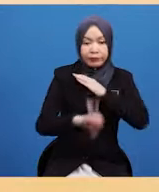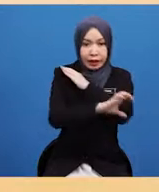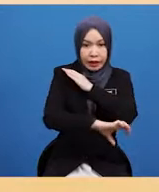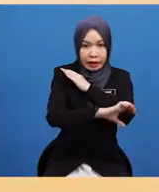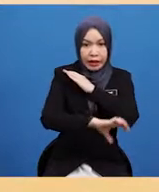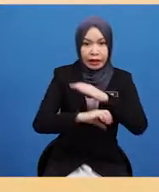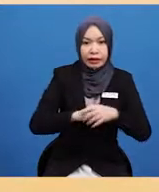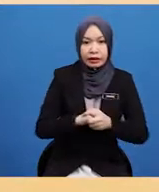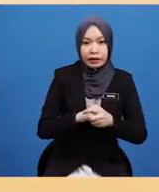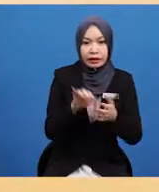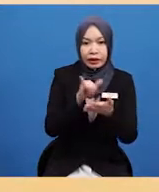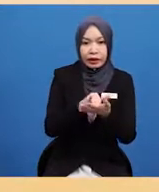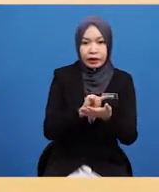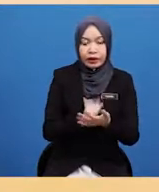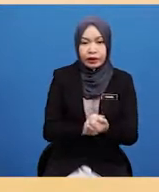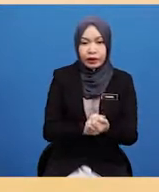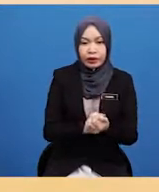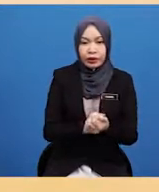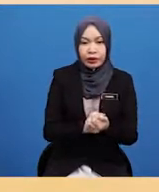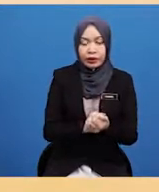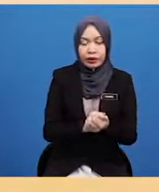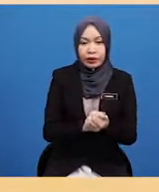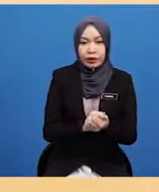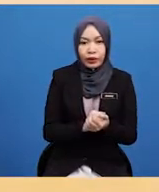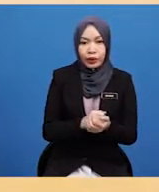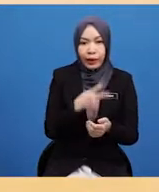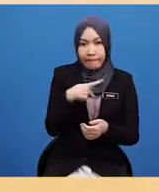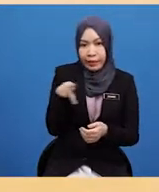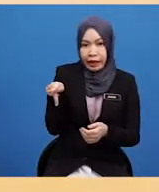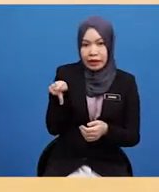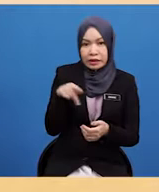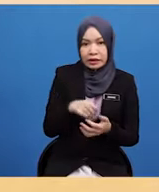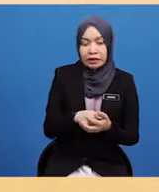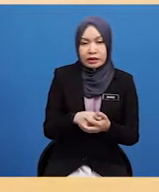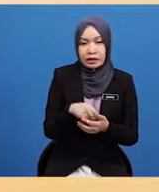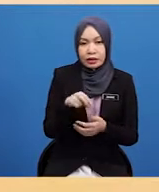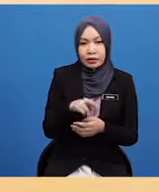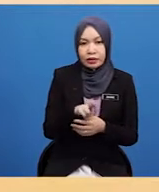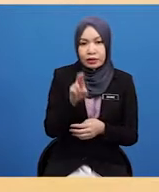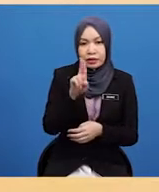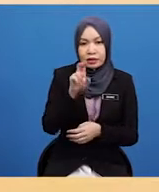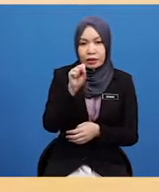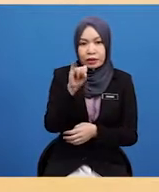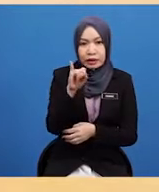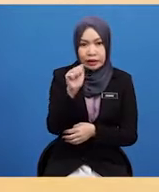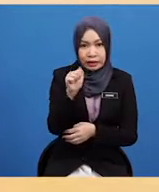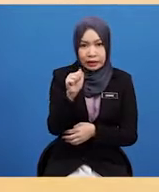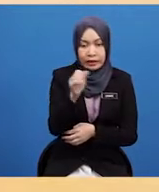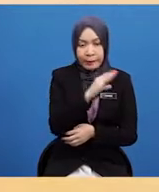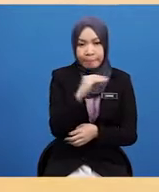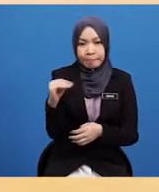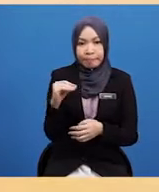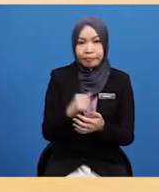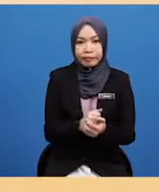Britain, Perancis dan Rusia. Dan pakatan ini disokong oleh Serbia, Itali,